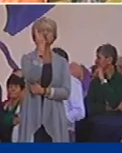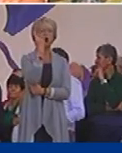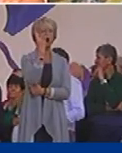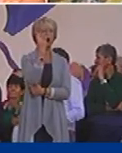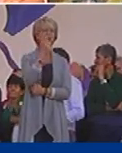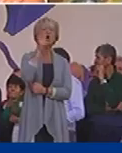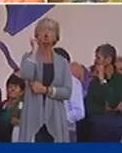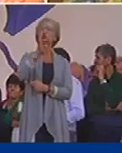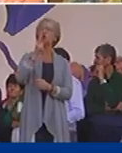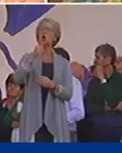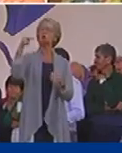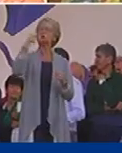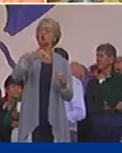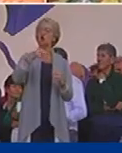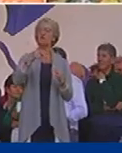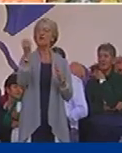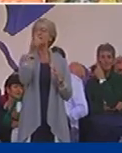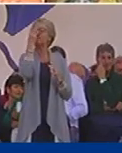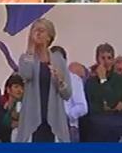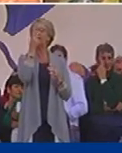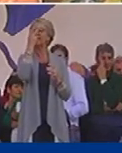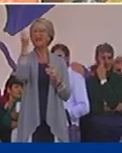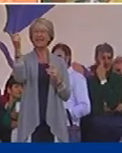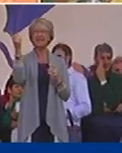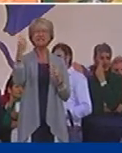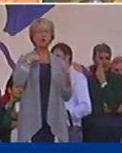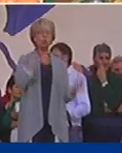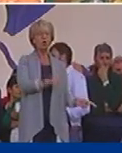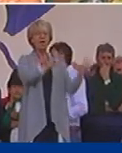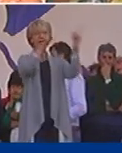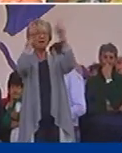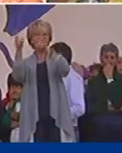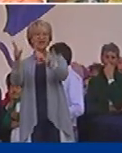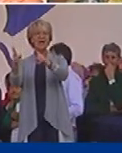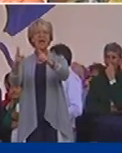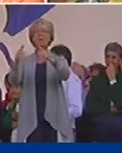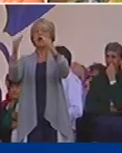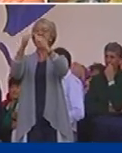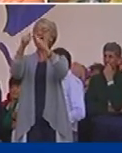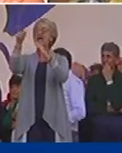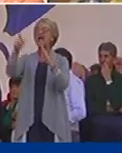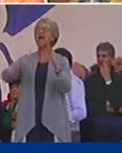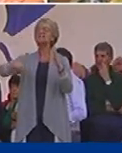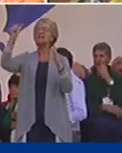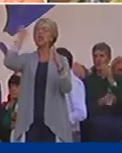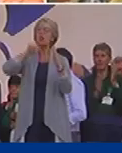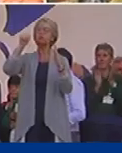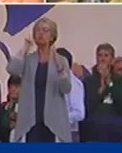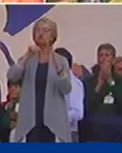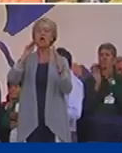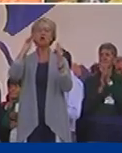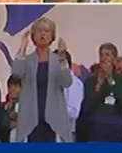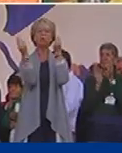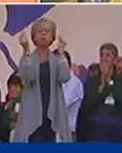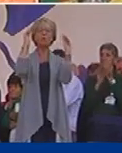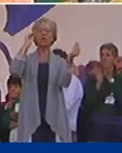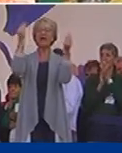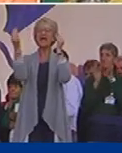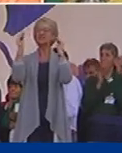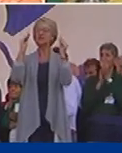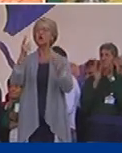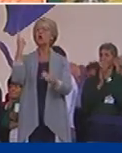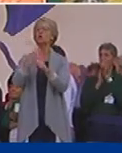12 novembre a Firenze, quando andiamo a casa del bugiardo burattino, dobbiamo